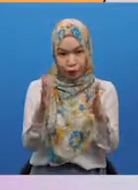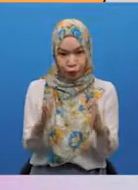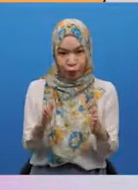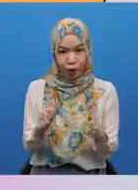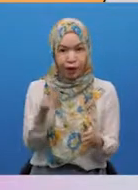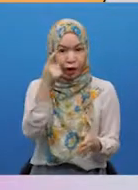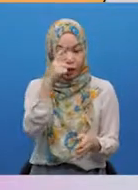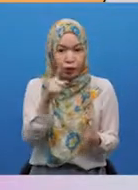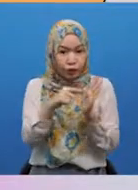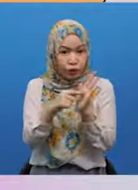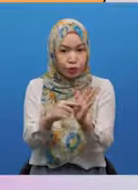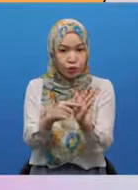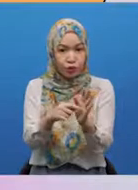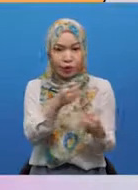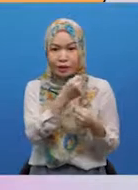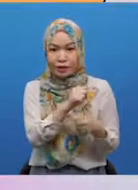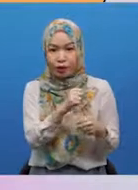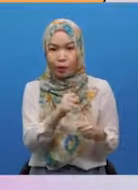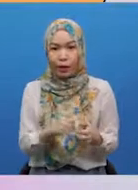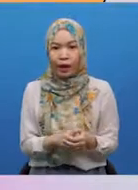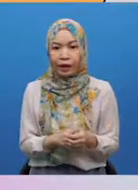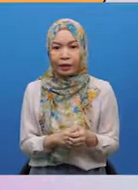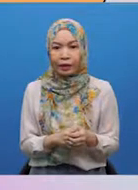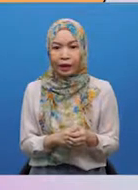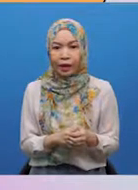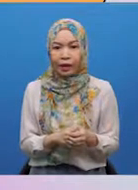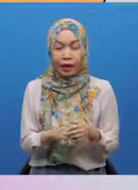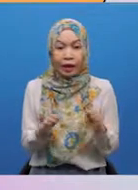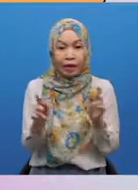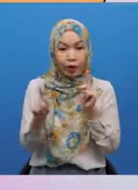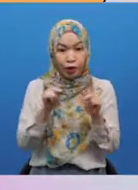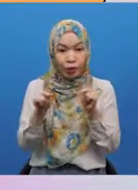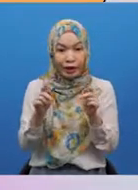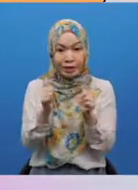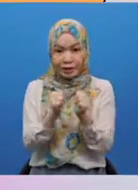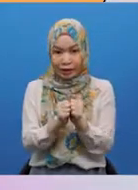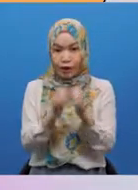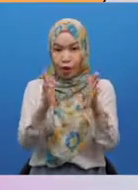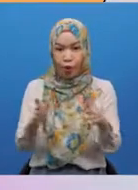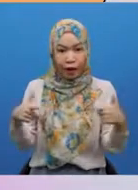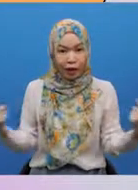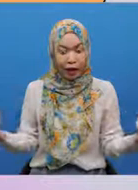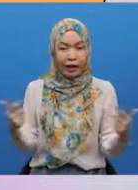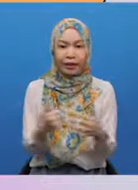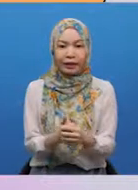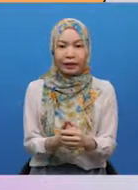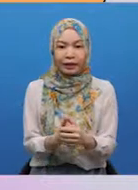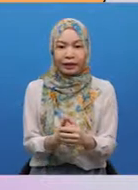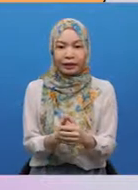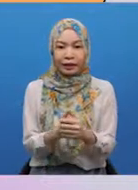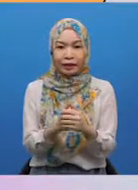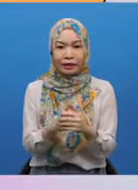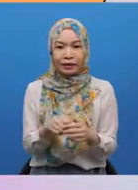menunjukkan kesopanan semasa berkomunikasi dengan orang lain sama ada secara